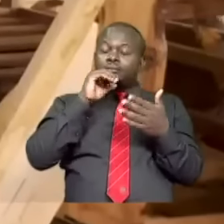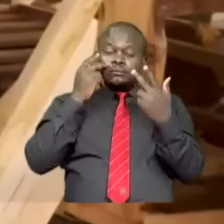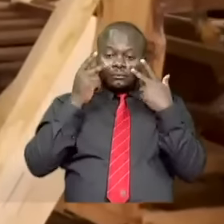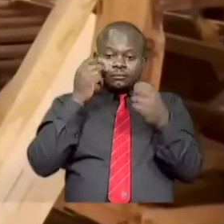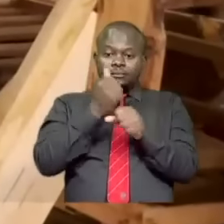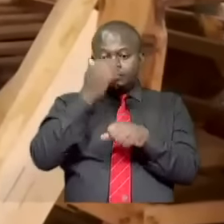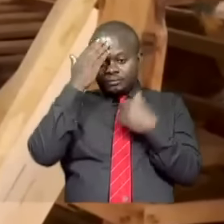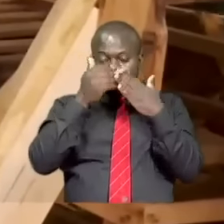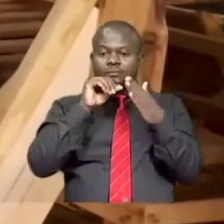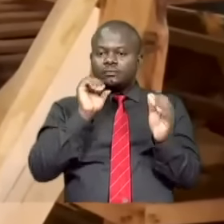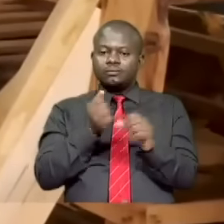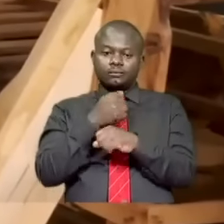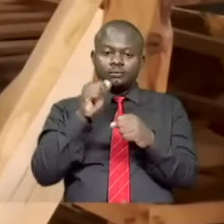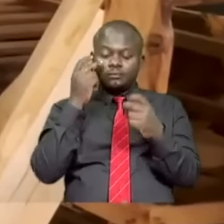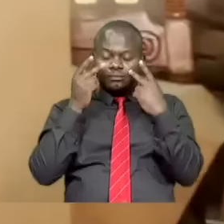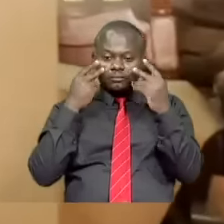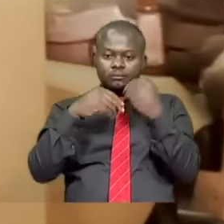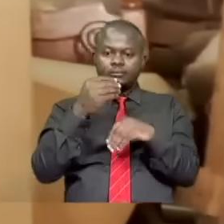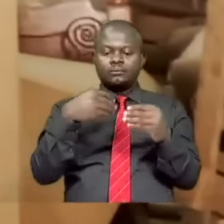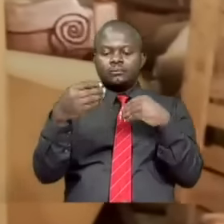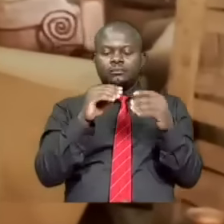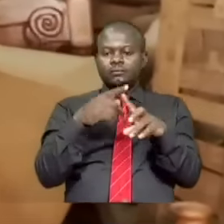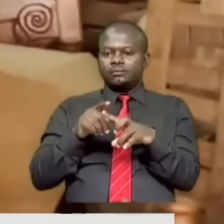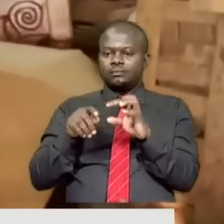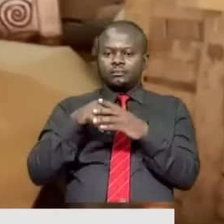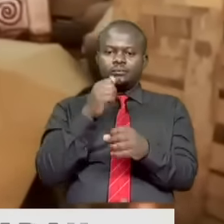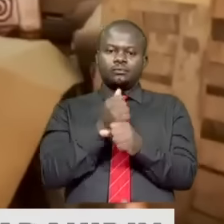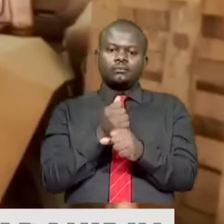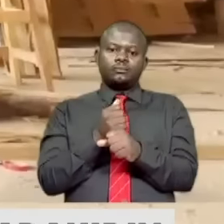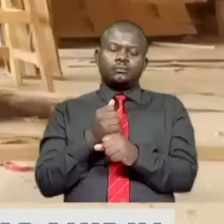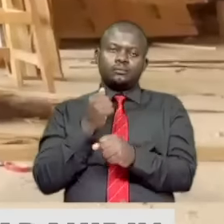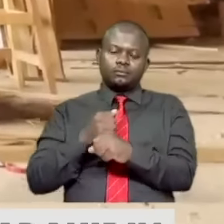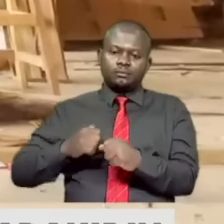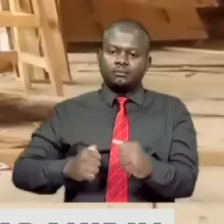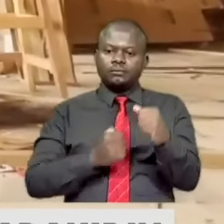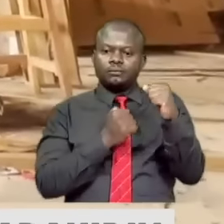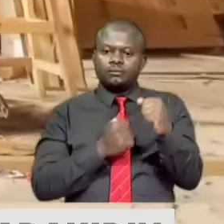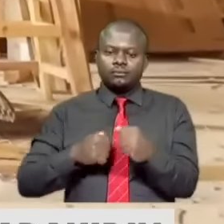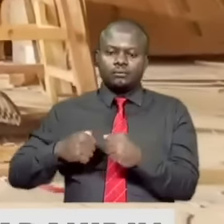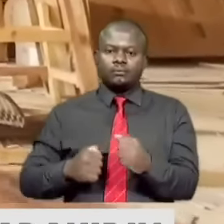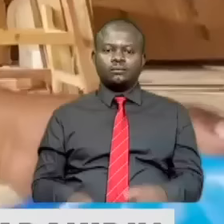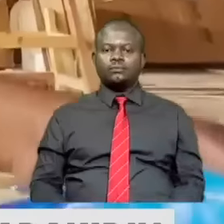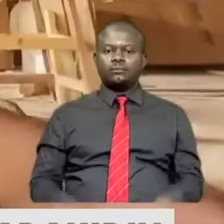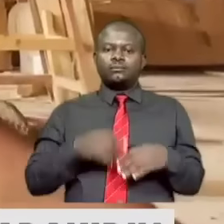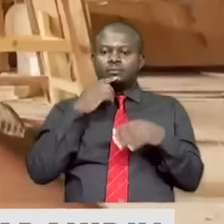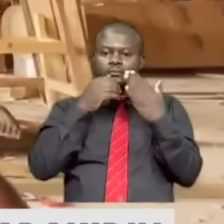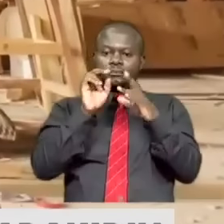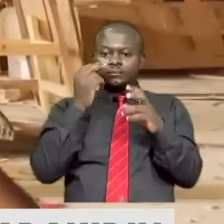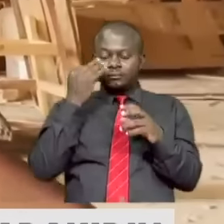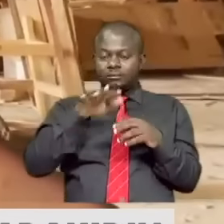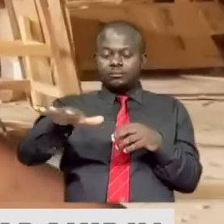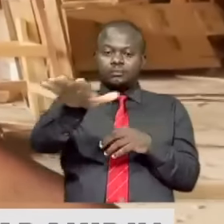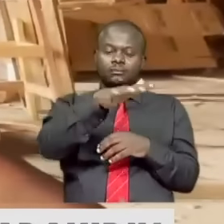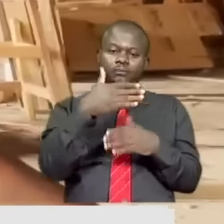kubera ko batabasha kubona amasoko y'ibikoresho binyuranye bakora gifitwa n'abakora umwuga w'ububaji. Kuvuga ngo nemba hari haruguru hari abantu bafite